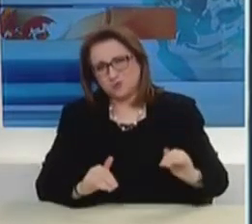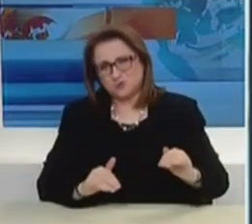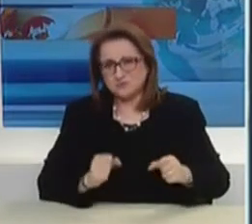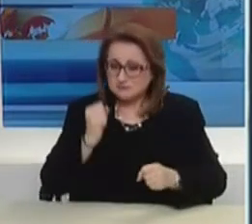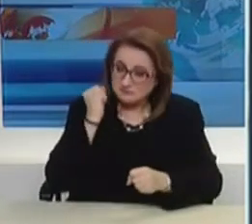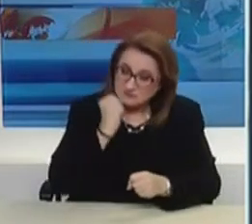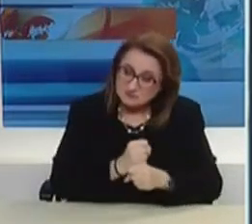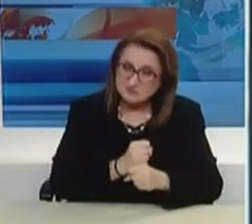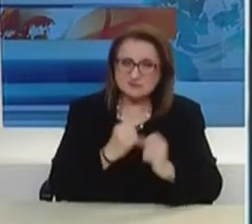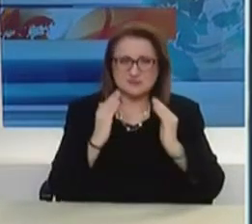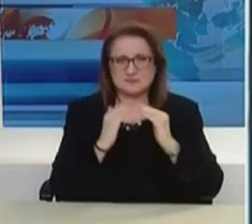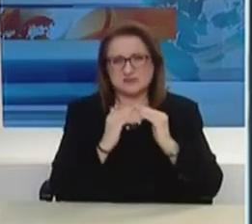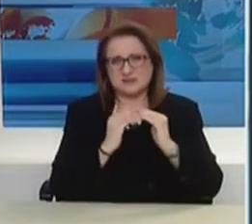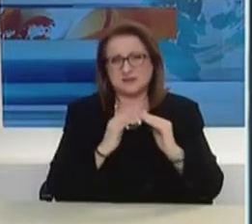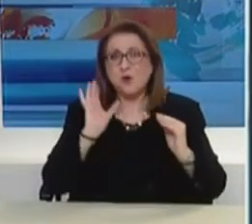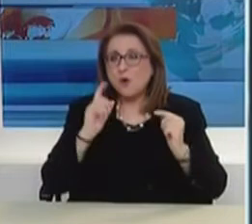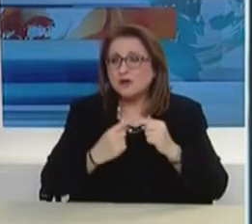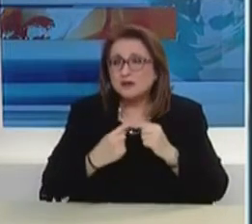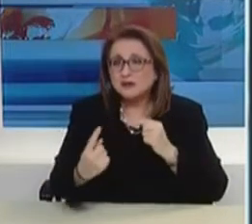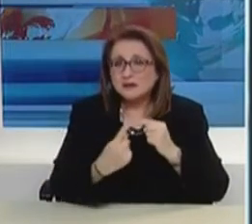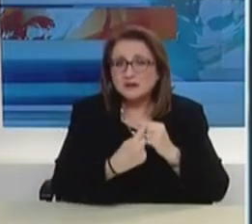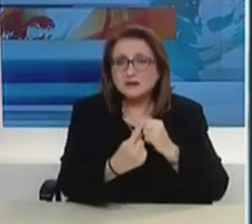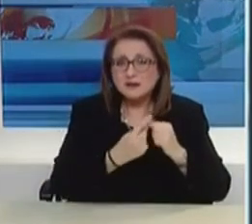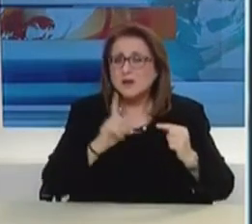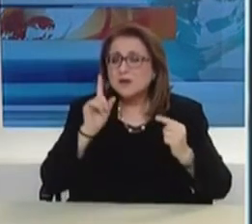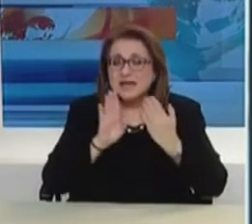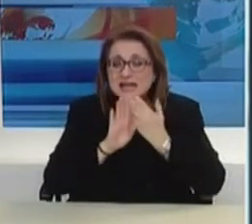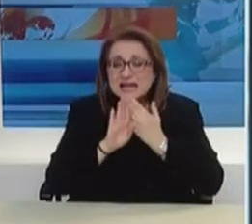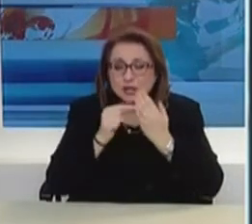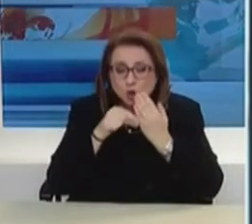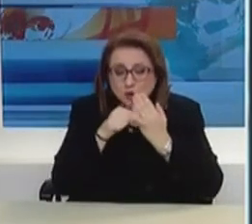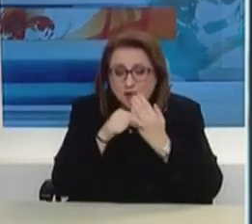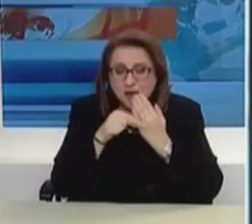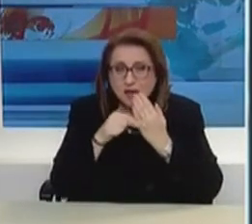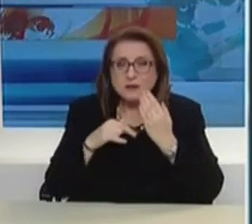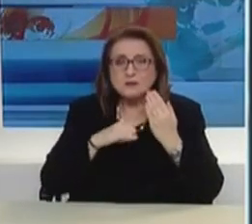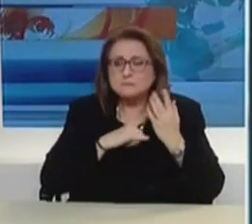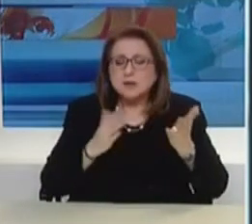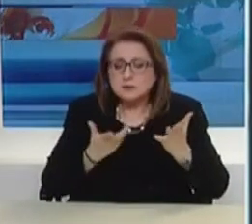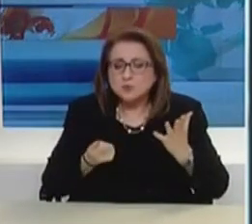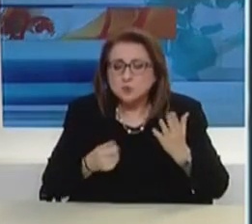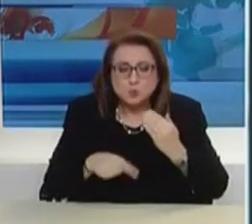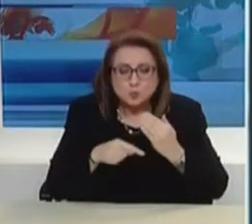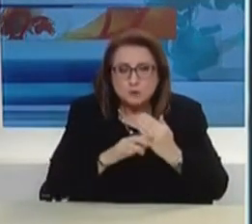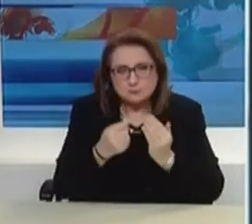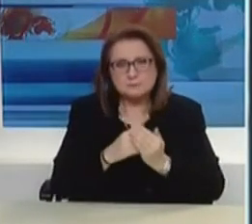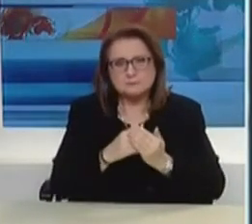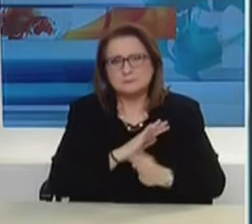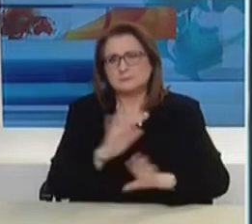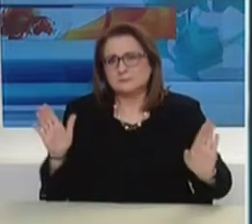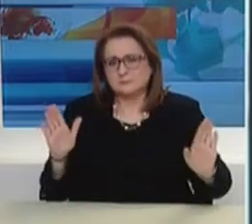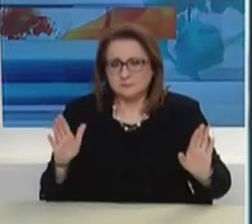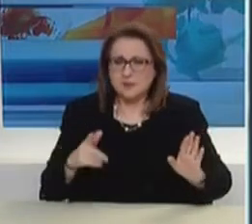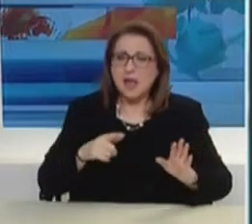να αποφύγουν κάθε μετακίνηση, ειδικά εκτός της γειτονιάς τους και κάθε περιττή επαφή. Να προχωρήσουν σε προμήθειες